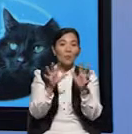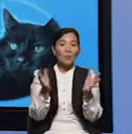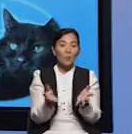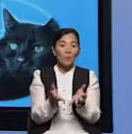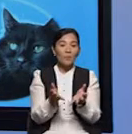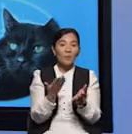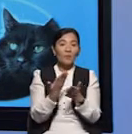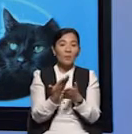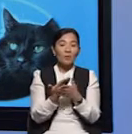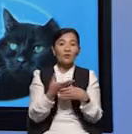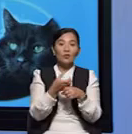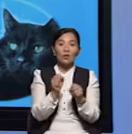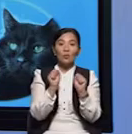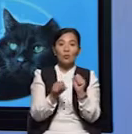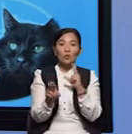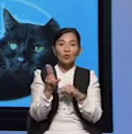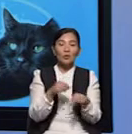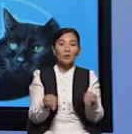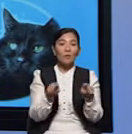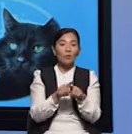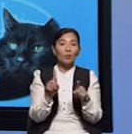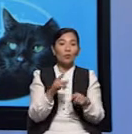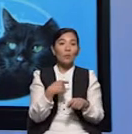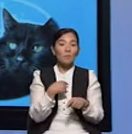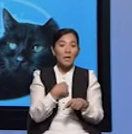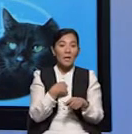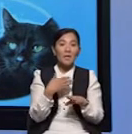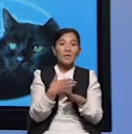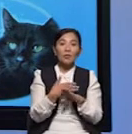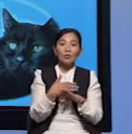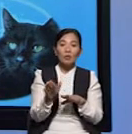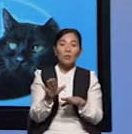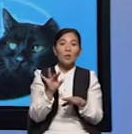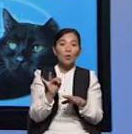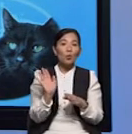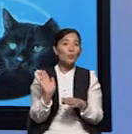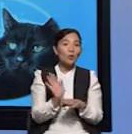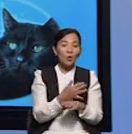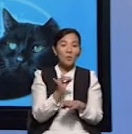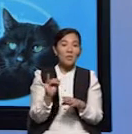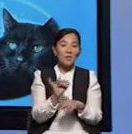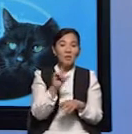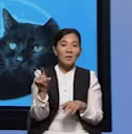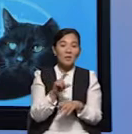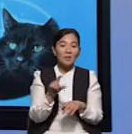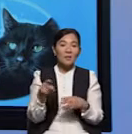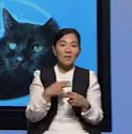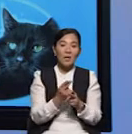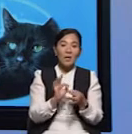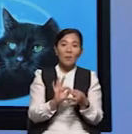объеме. Сжать можно за счет того, что мы исключим и уберем из текста